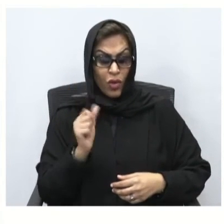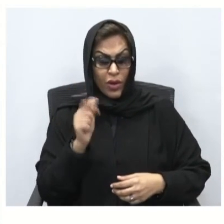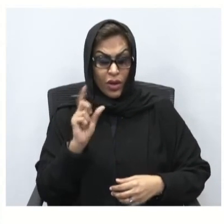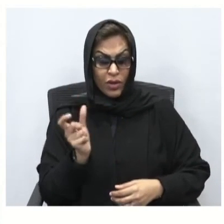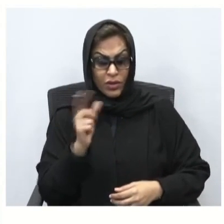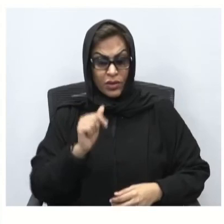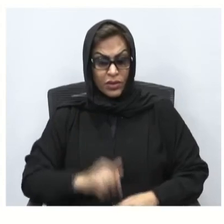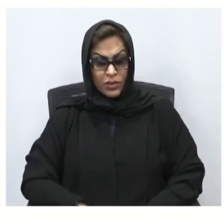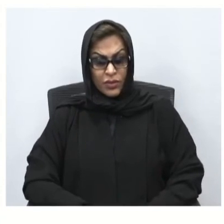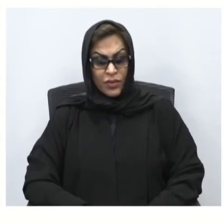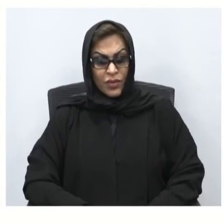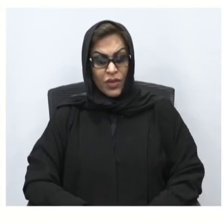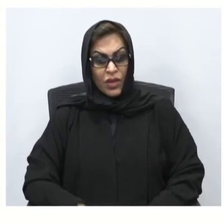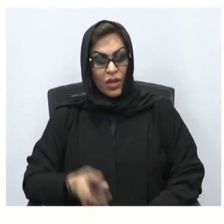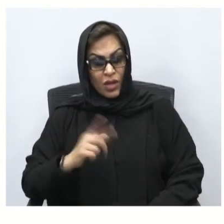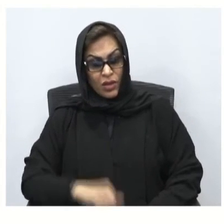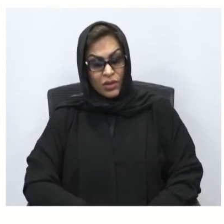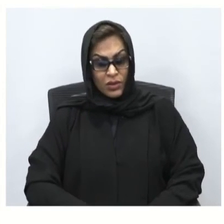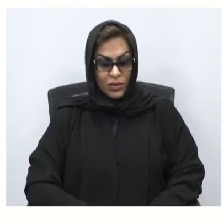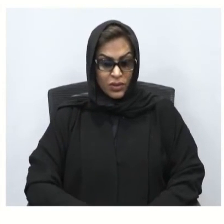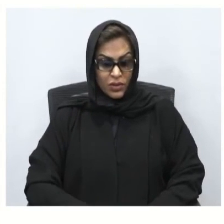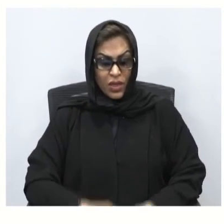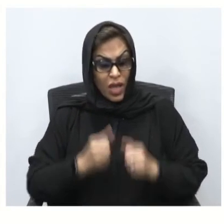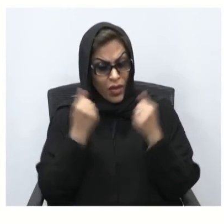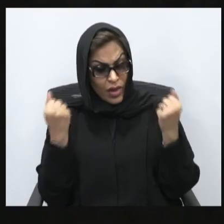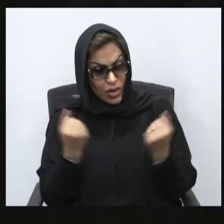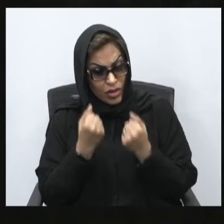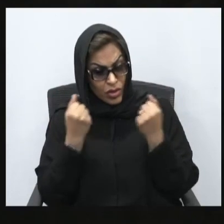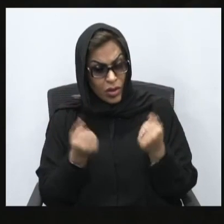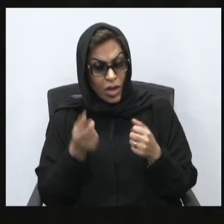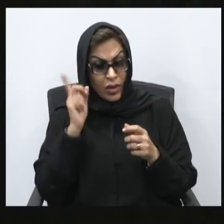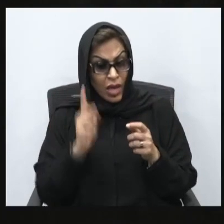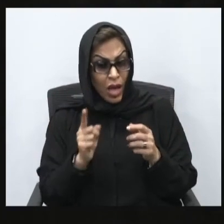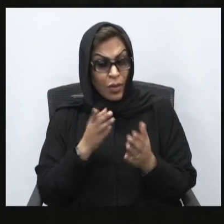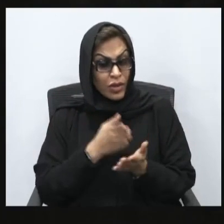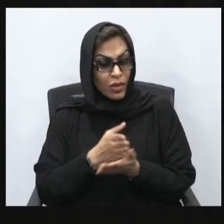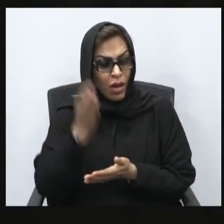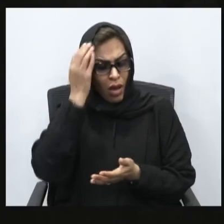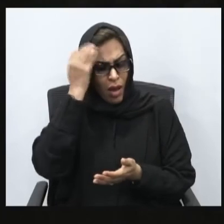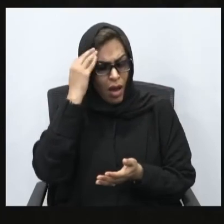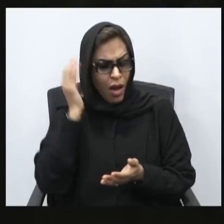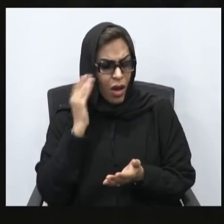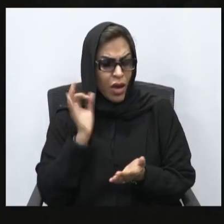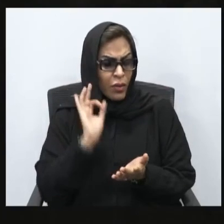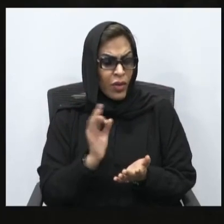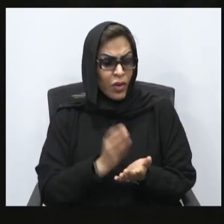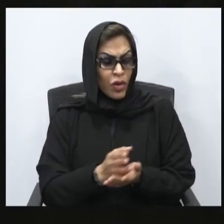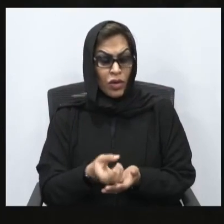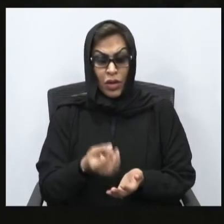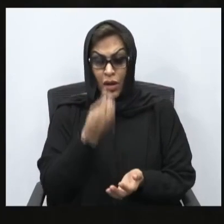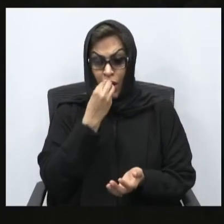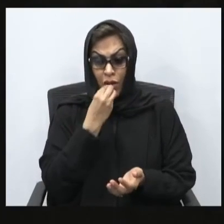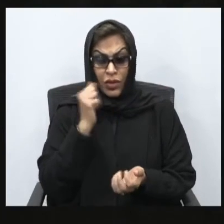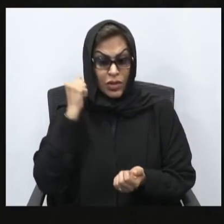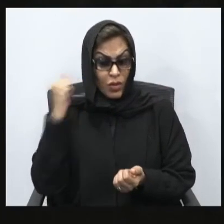والدوران اتمنى ان تستمتعوا في حل هذا النشاط وتذكروا طلابي وطال طالباتي عليكم بالتغذيه